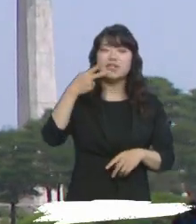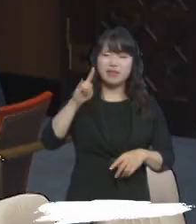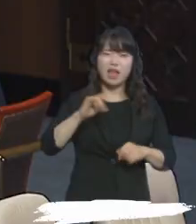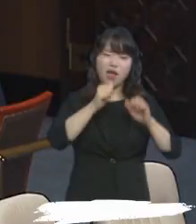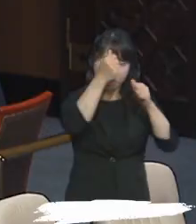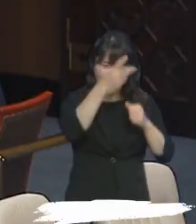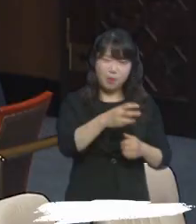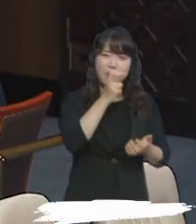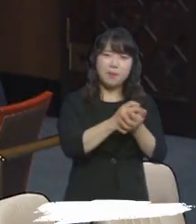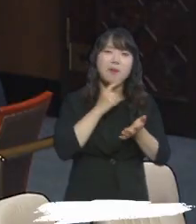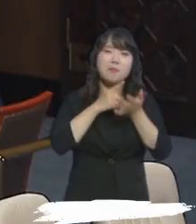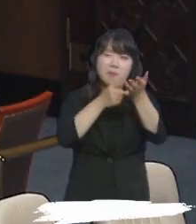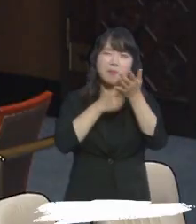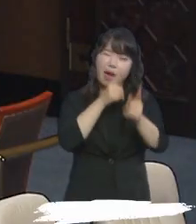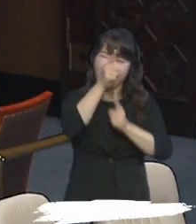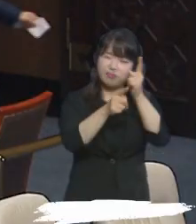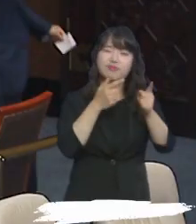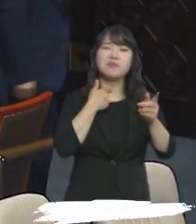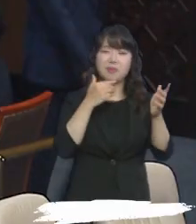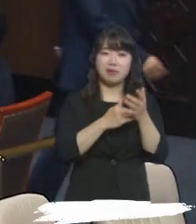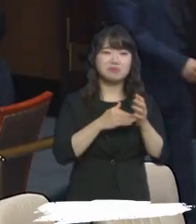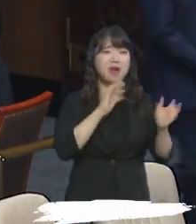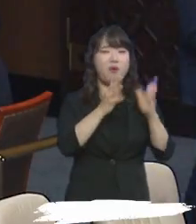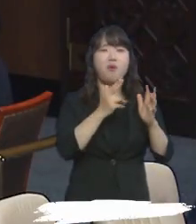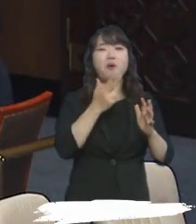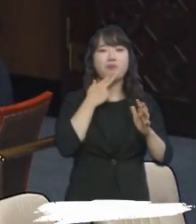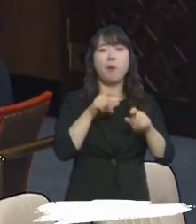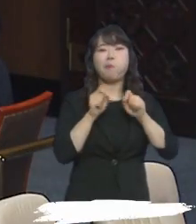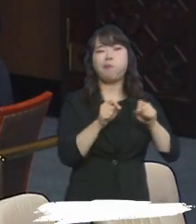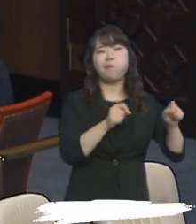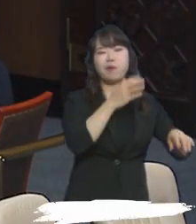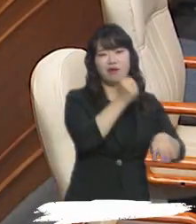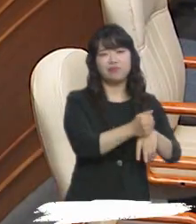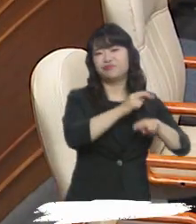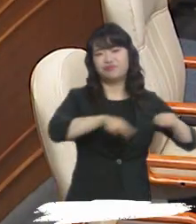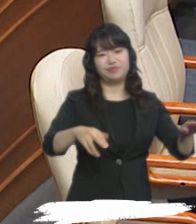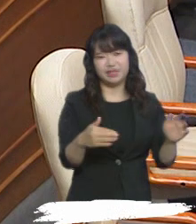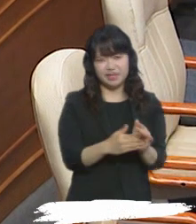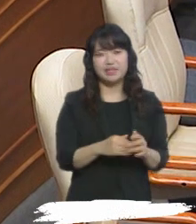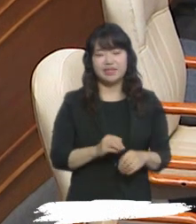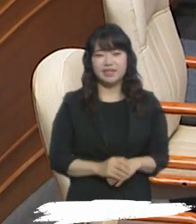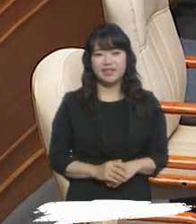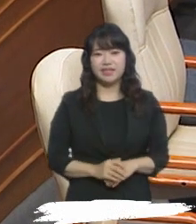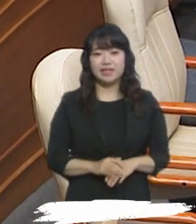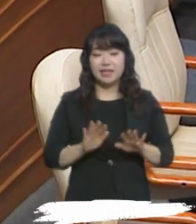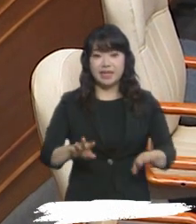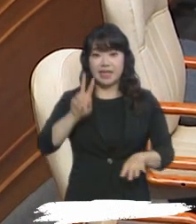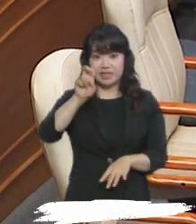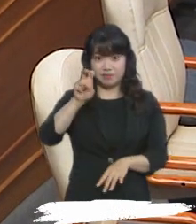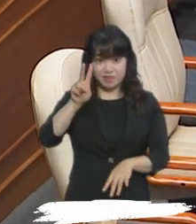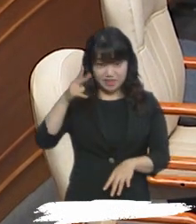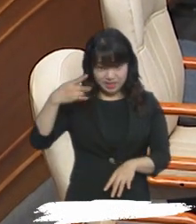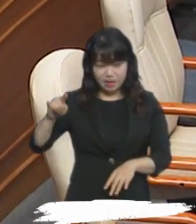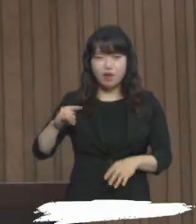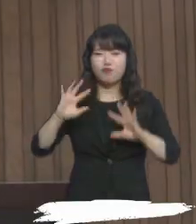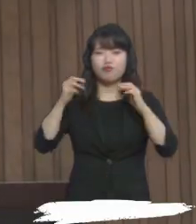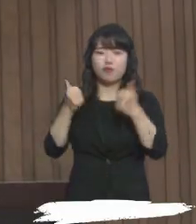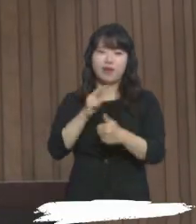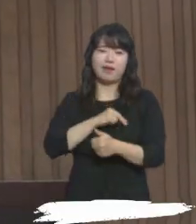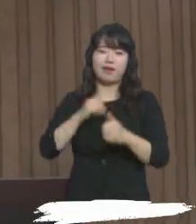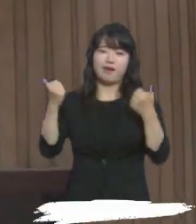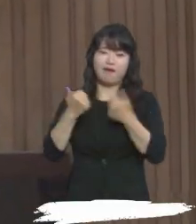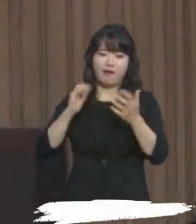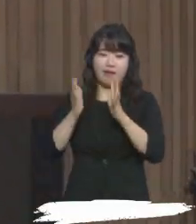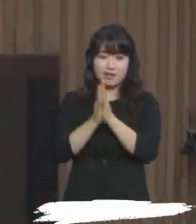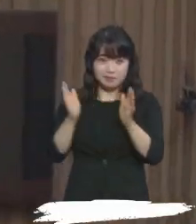차례 법안 개정 시도가 있었지만 논의조차 되지 못하고 모두 폐기됐습니다. 22대 국회 개원과 동시에